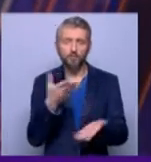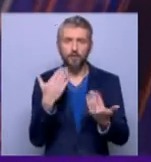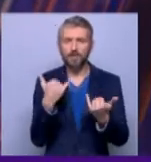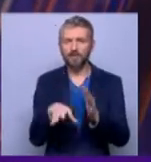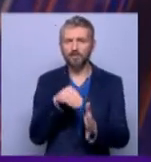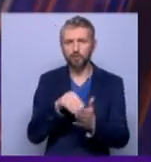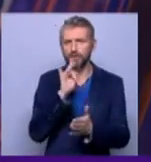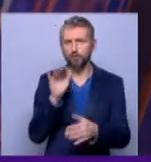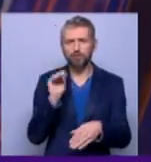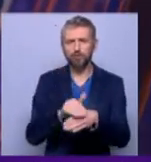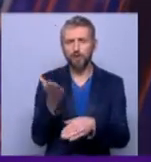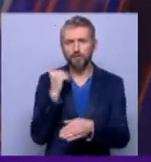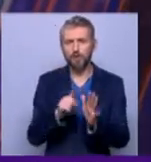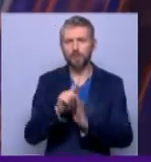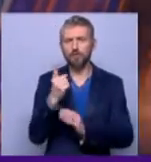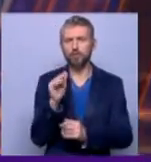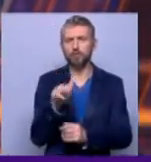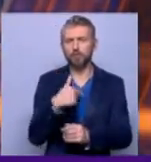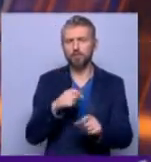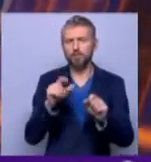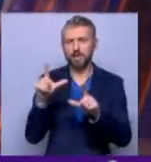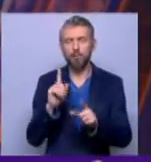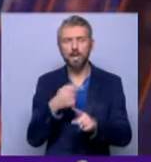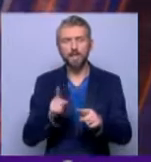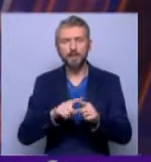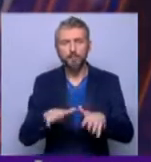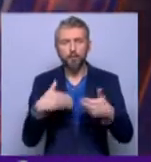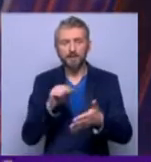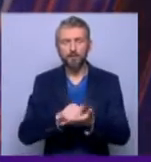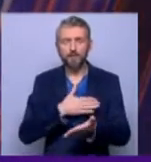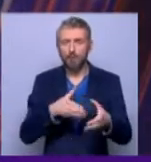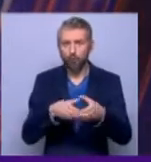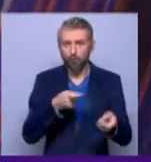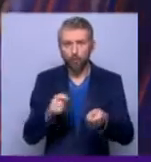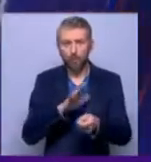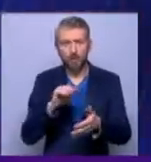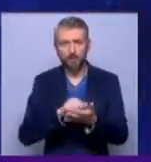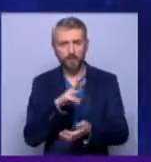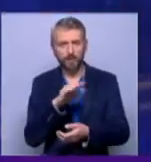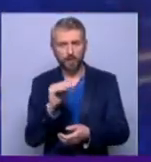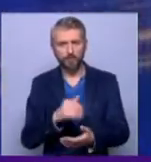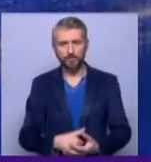вибори, не будемо чіпати, давайте з 1 травня ми піднімемо. Але це пропозиції від нашого уряду, а не від МВФ.